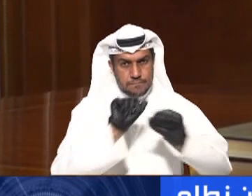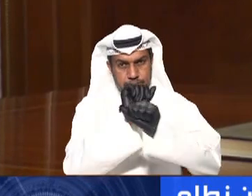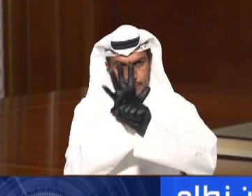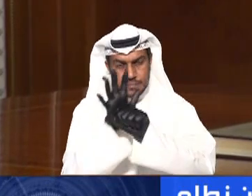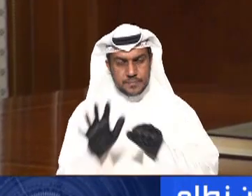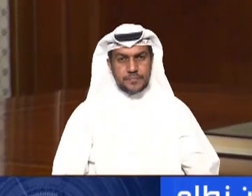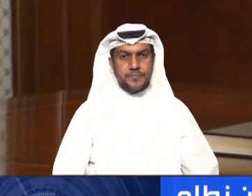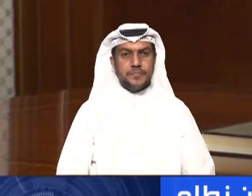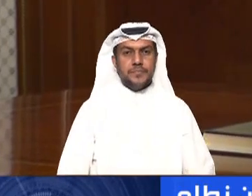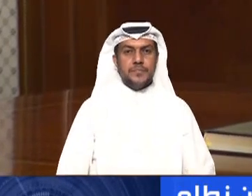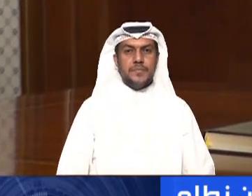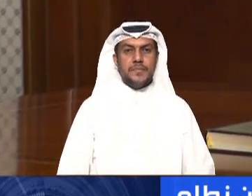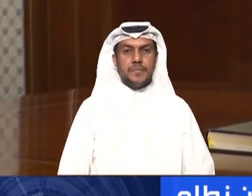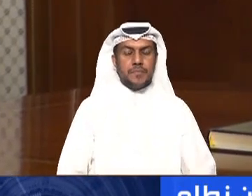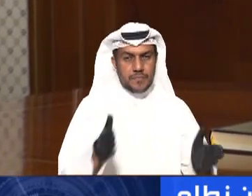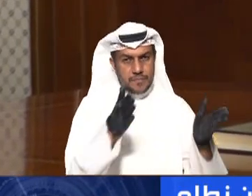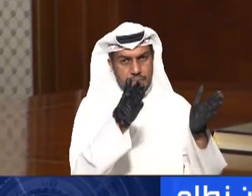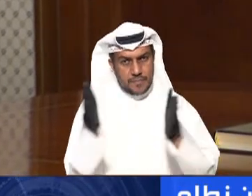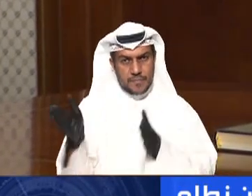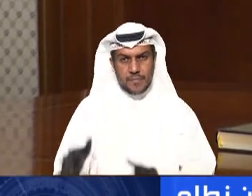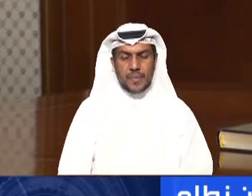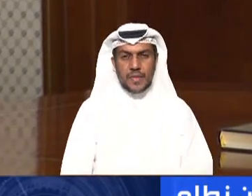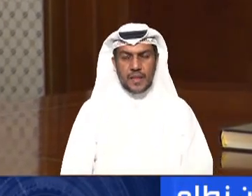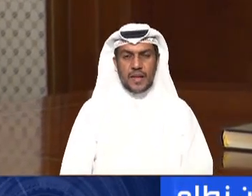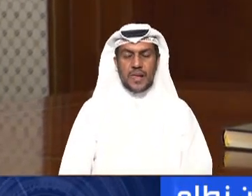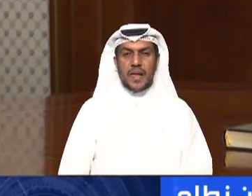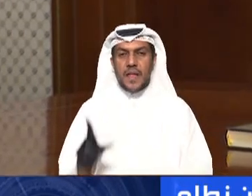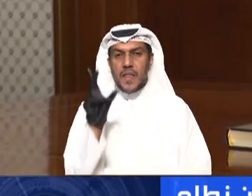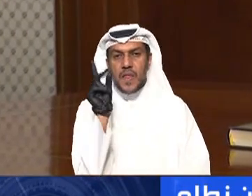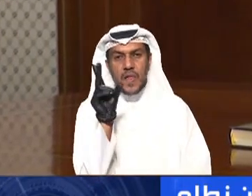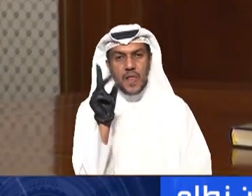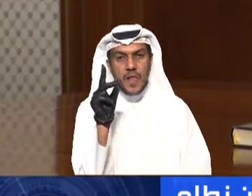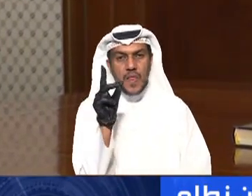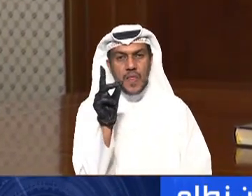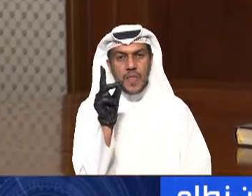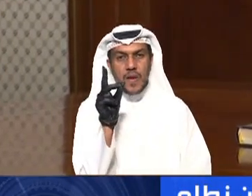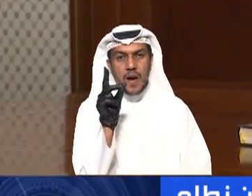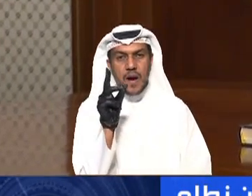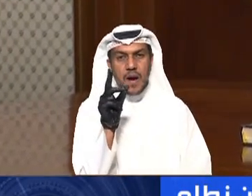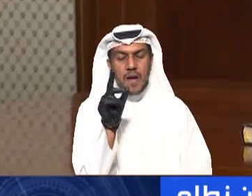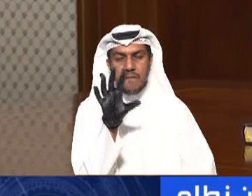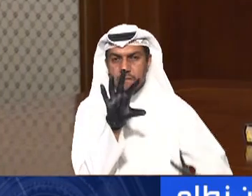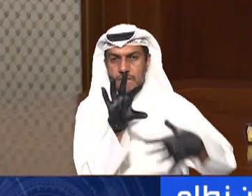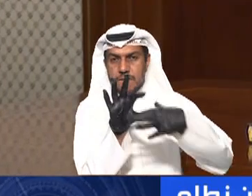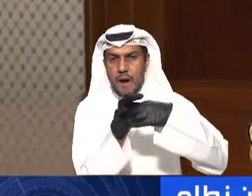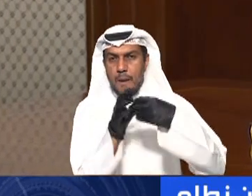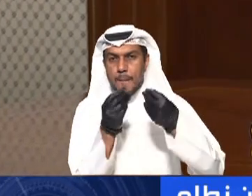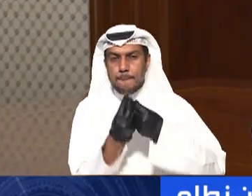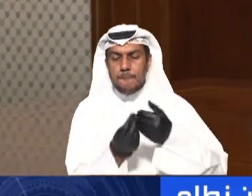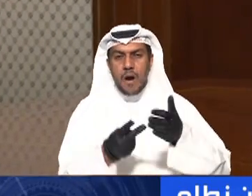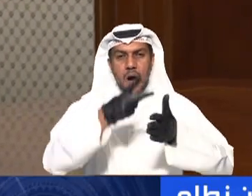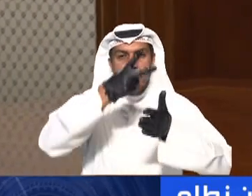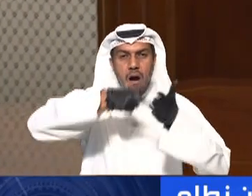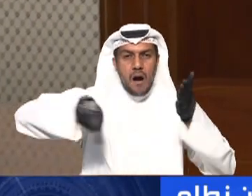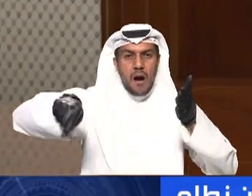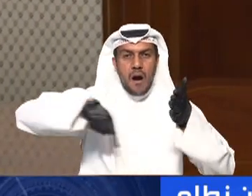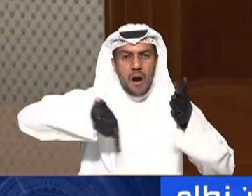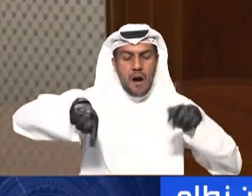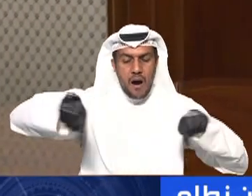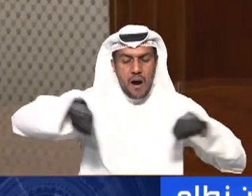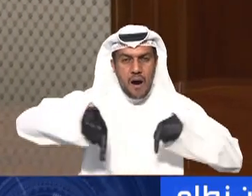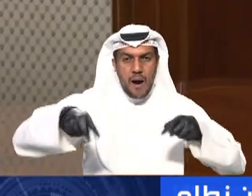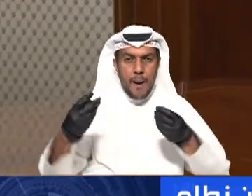يعني كل المعلومات اللي تمت في التعاقدات أثناء هذه الفترة لعرضها